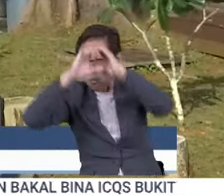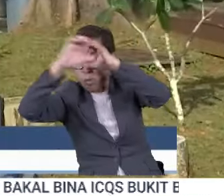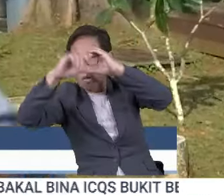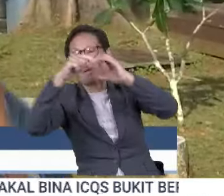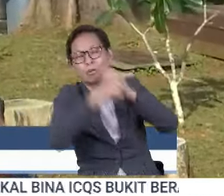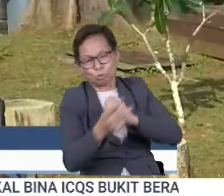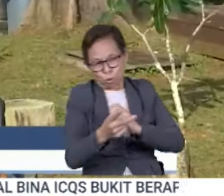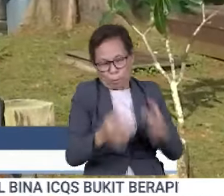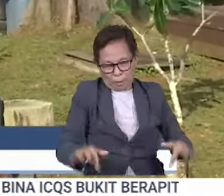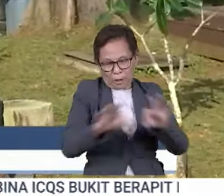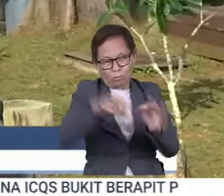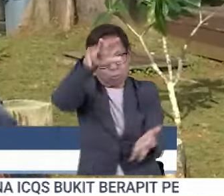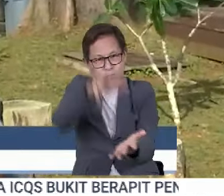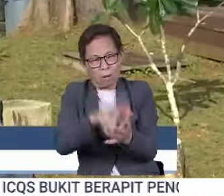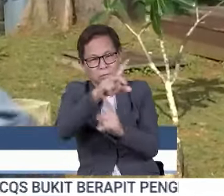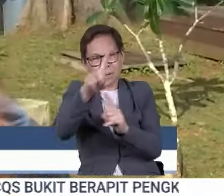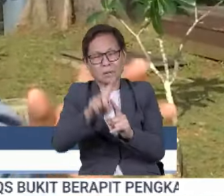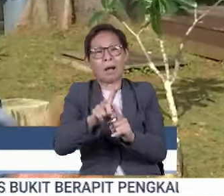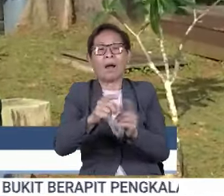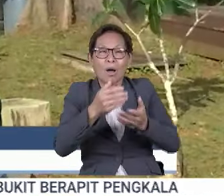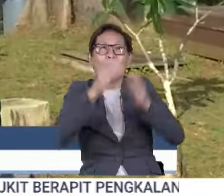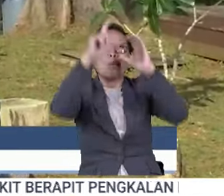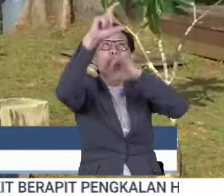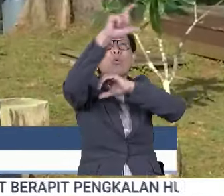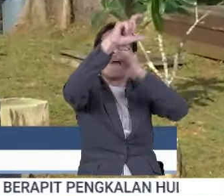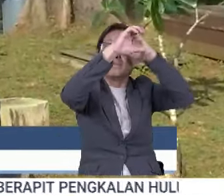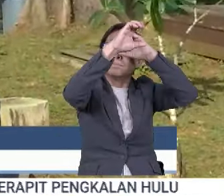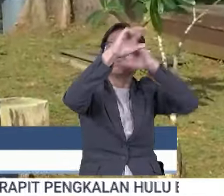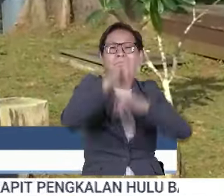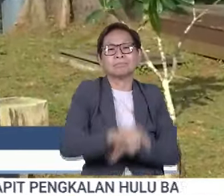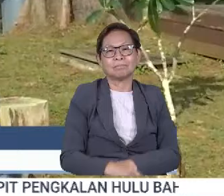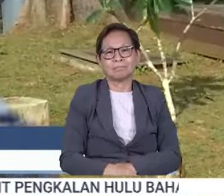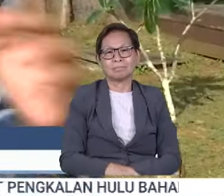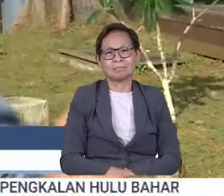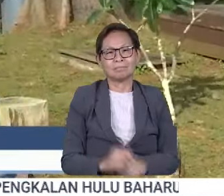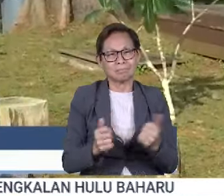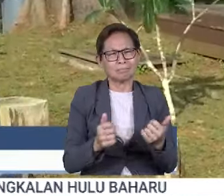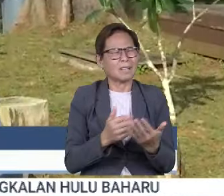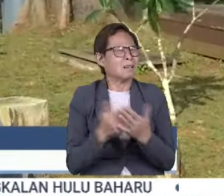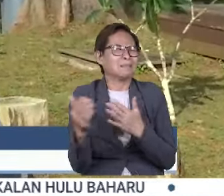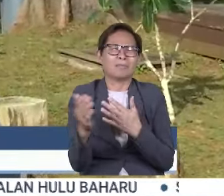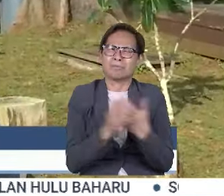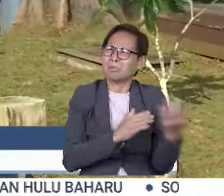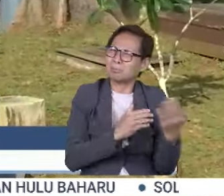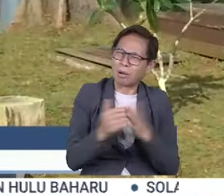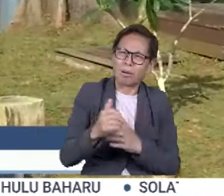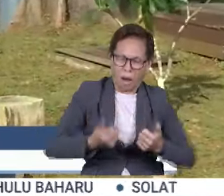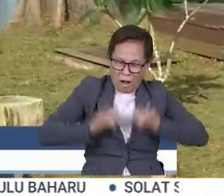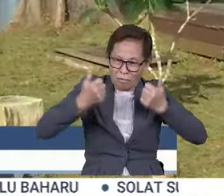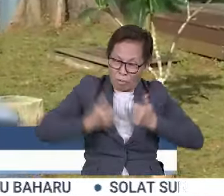juga penting bagi menetapkan tarikh anak Syawal ataupun bulan Ramadan. Baik, tidak kira sama ada